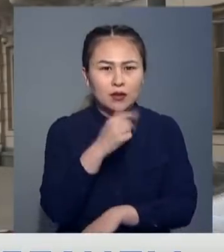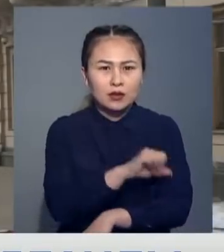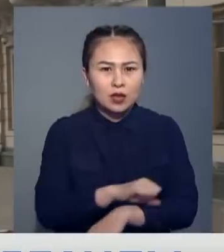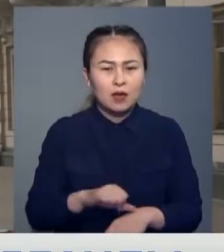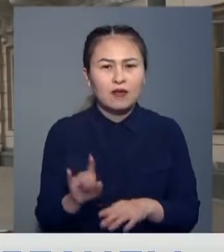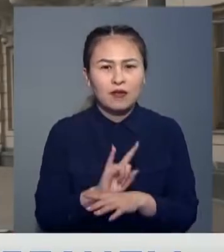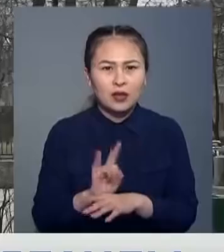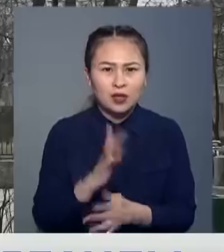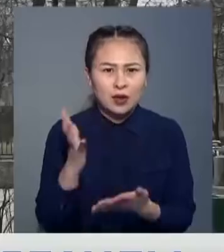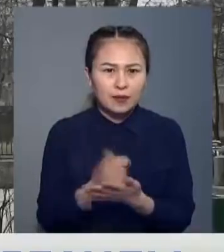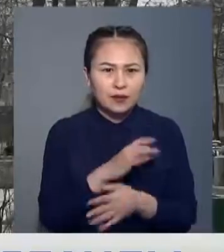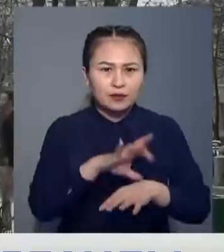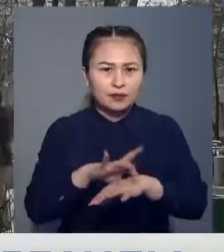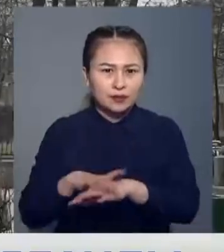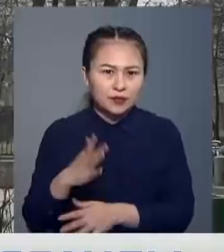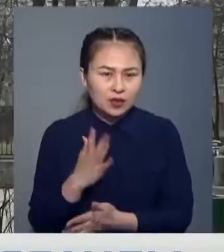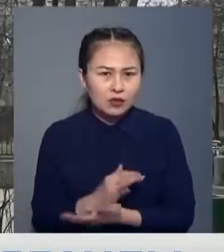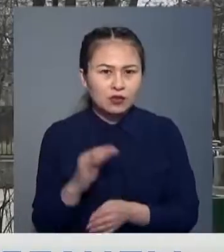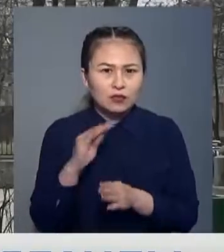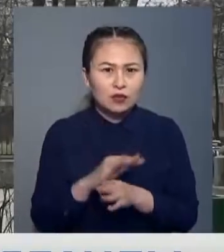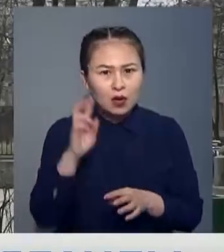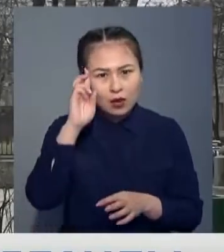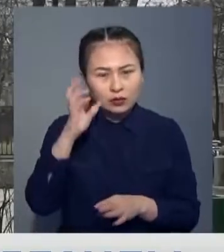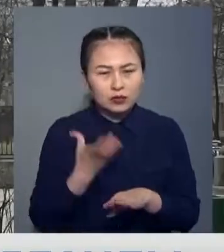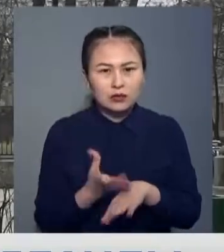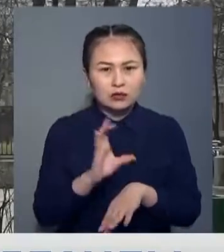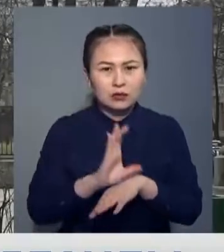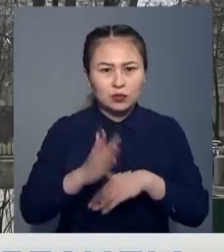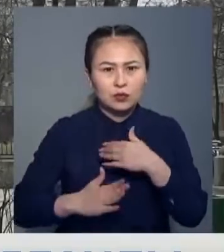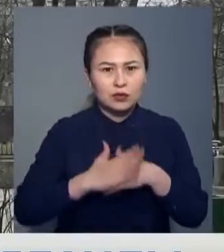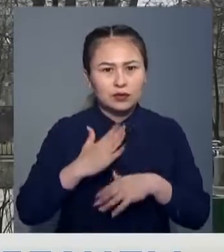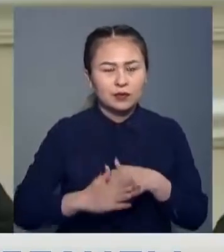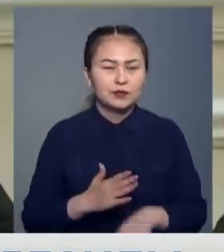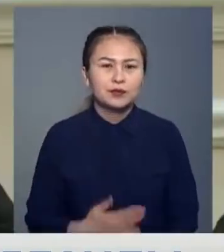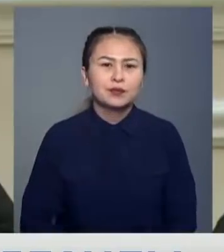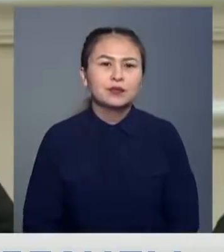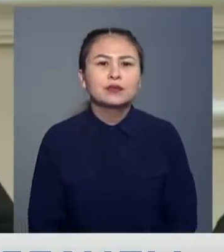алаяқтар саны артқан. Үкімет мұндайлардың жазасын күшейтеміз деп мәлімдейді.